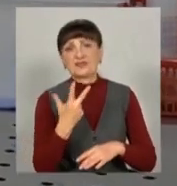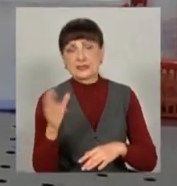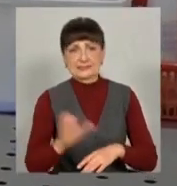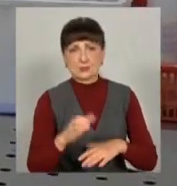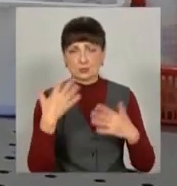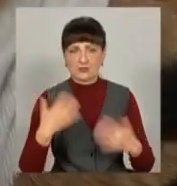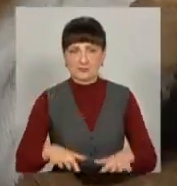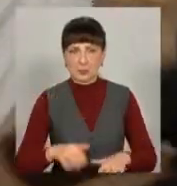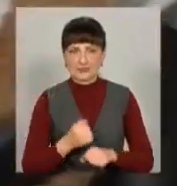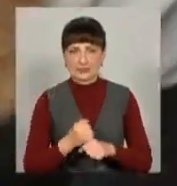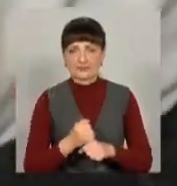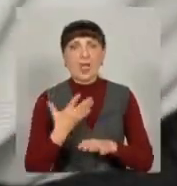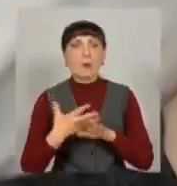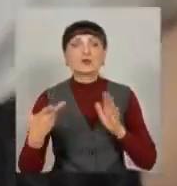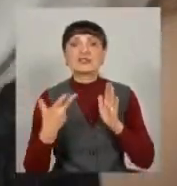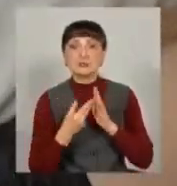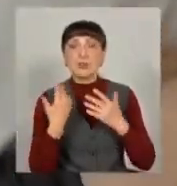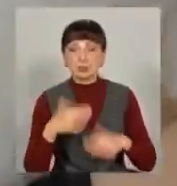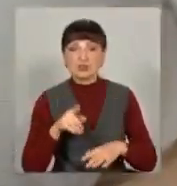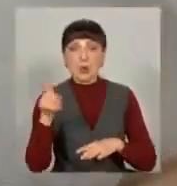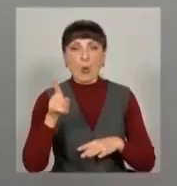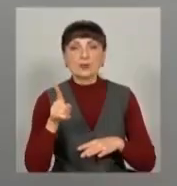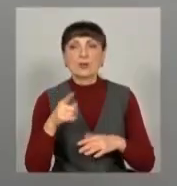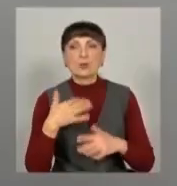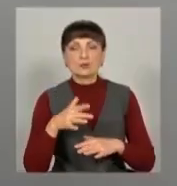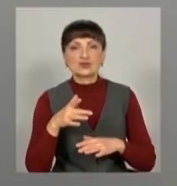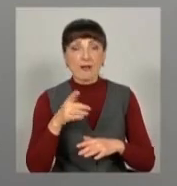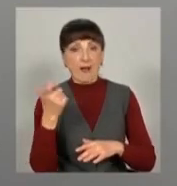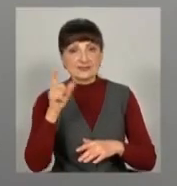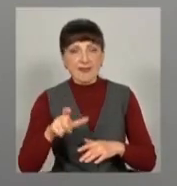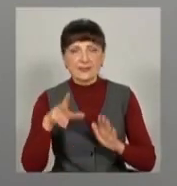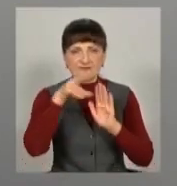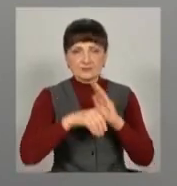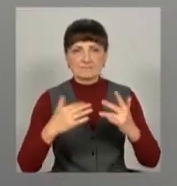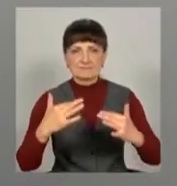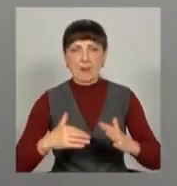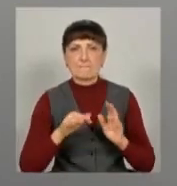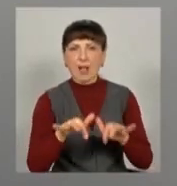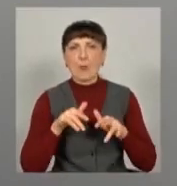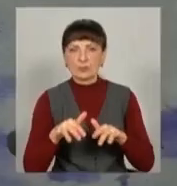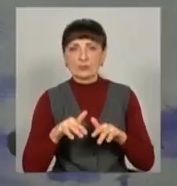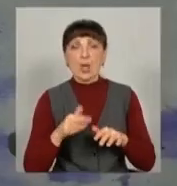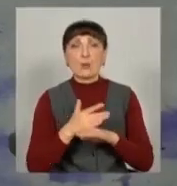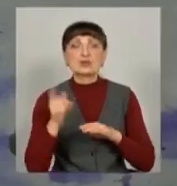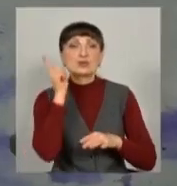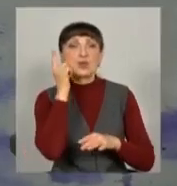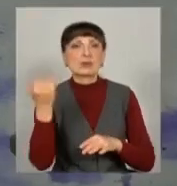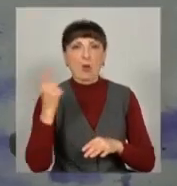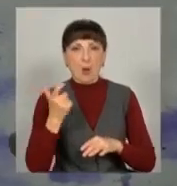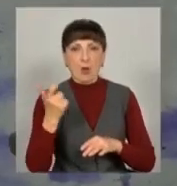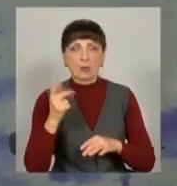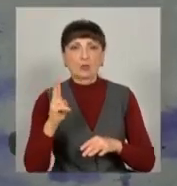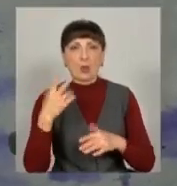можно осуществить. После чипирования ветеринар ведет данные питомца и владельца в единую базу учета Таңба. После чего на мобильный номер владельца